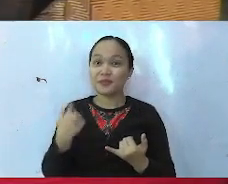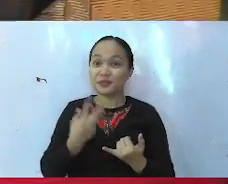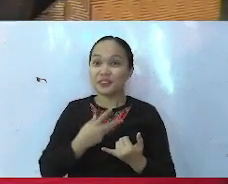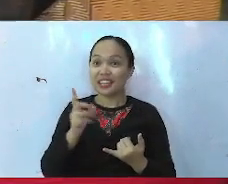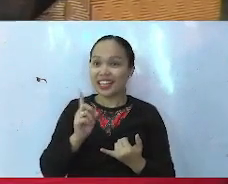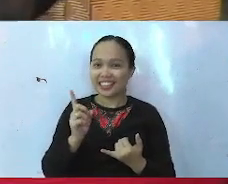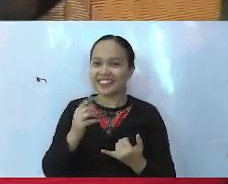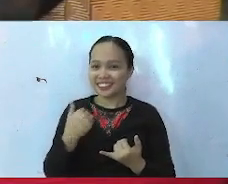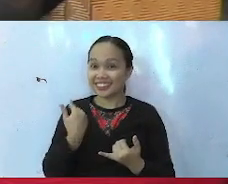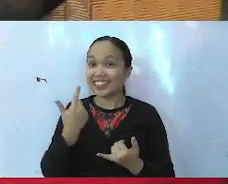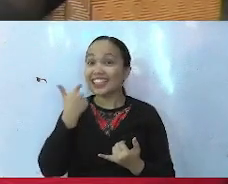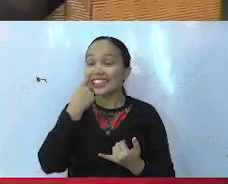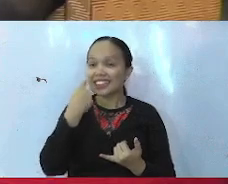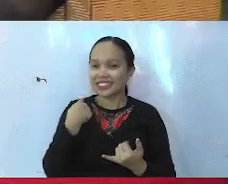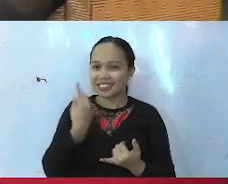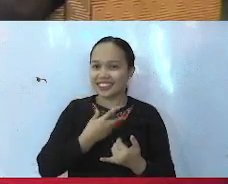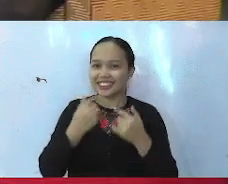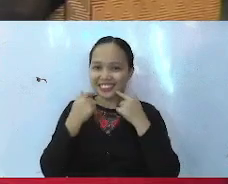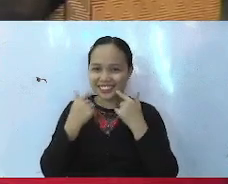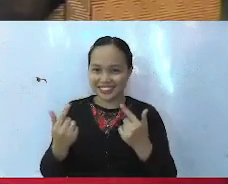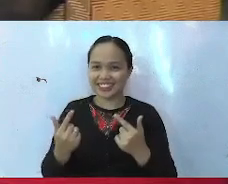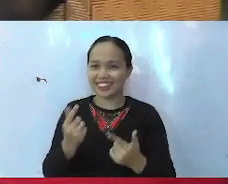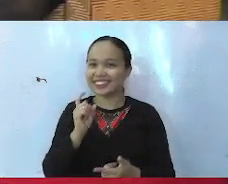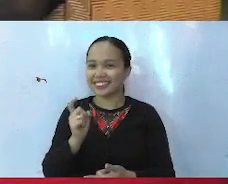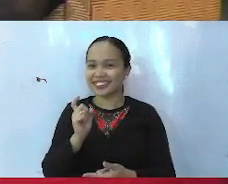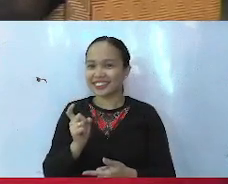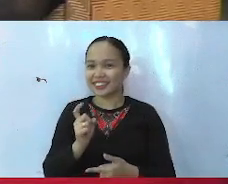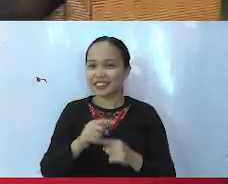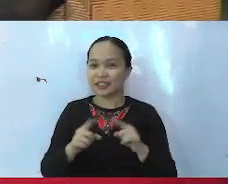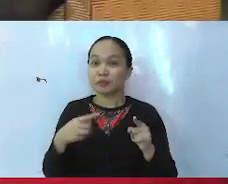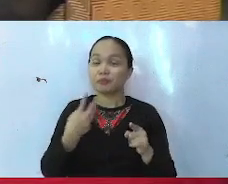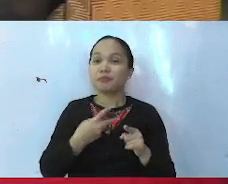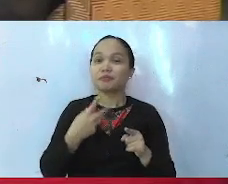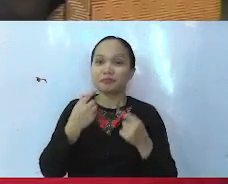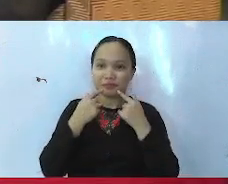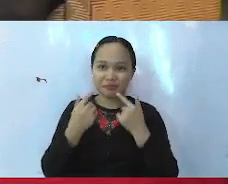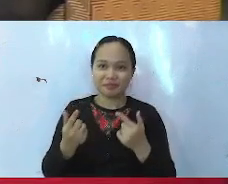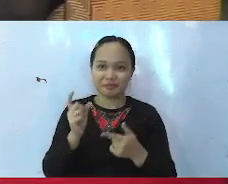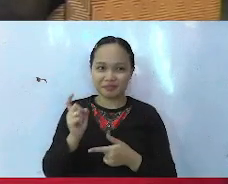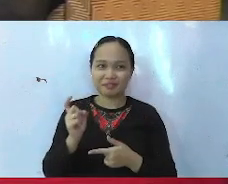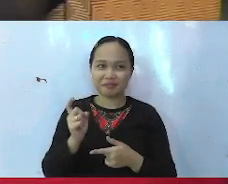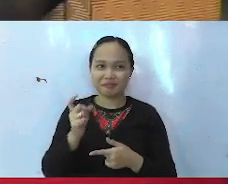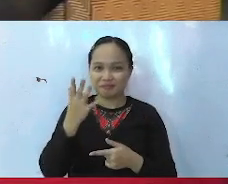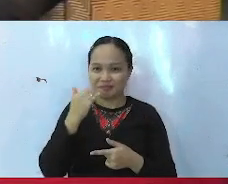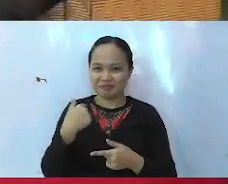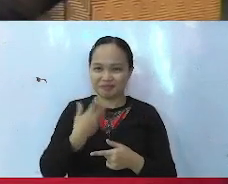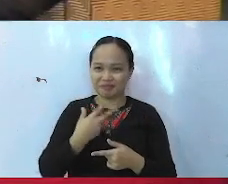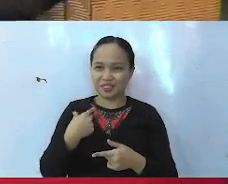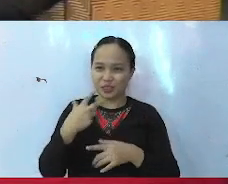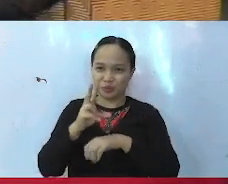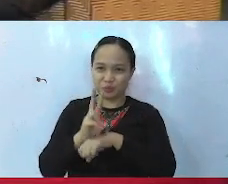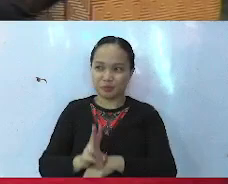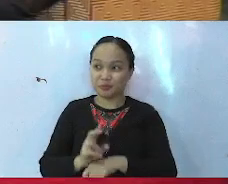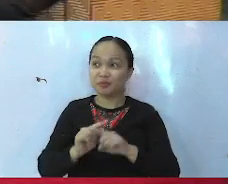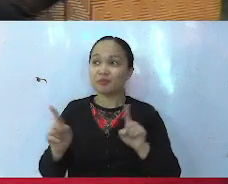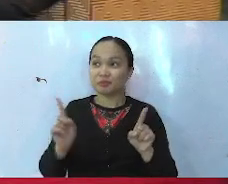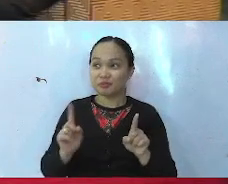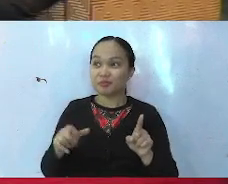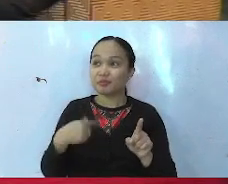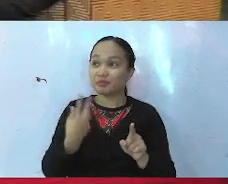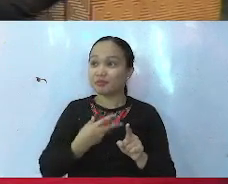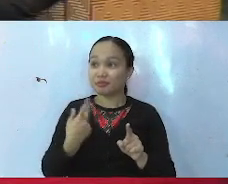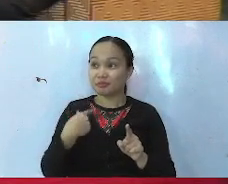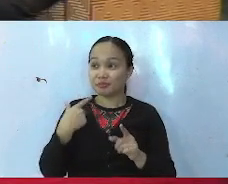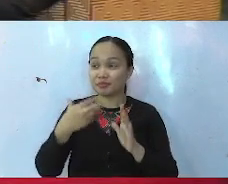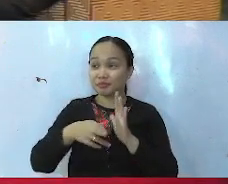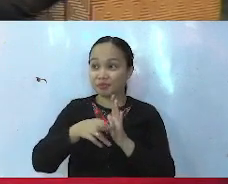ulit agad. Kakabati na tayo kanina. Oo, may ganun, may bati kagad. Kasi alam mo naman, nasanay ako na. Yeah. But anyway, speaking of the